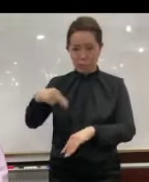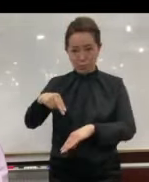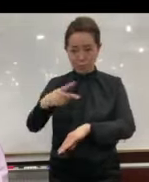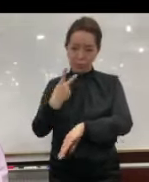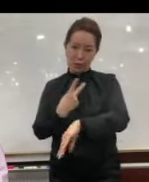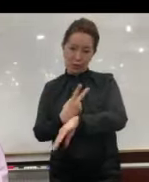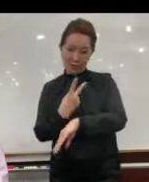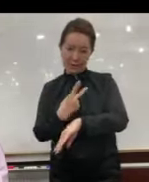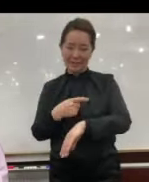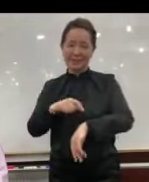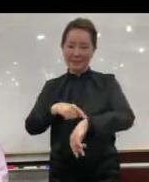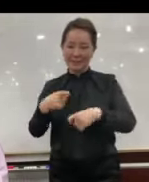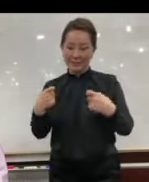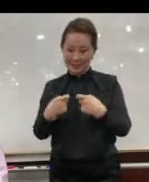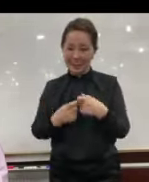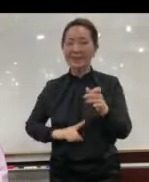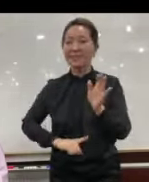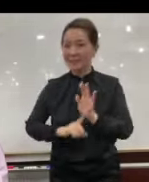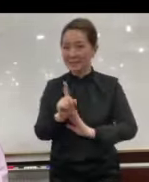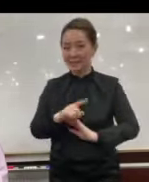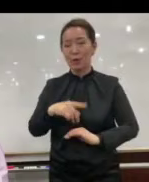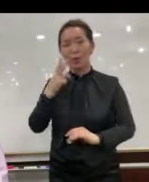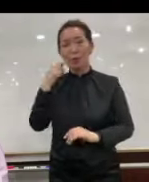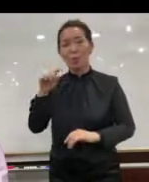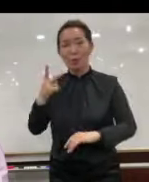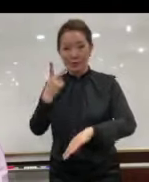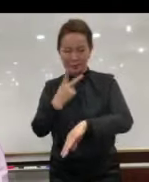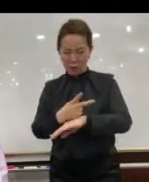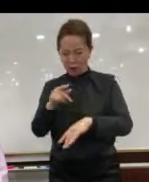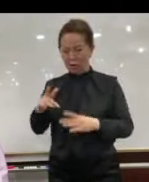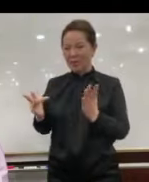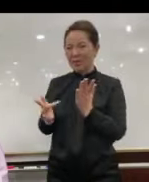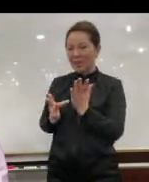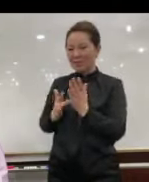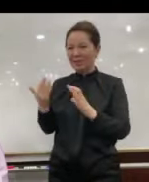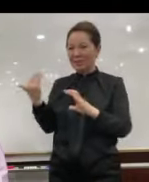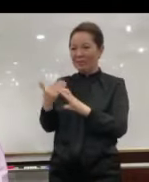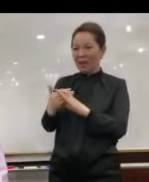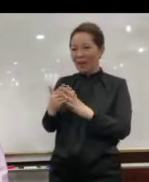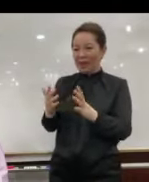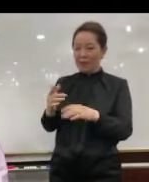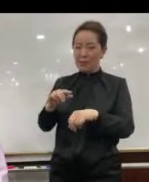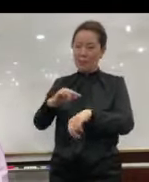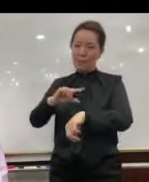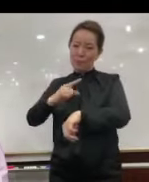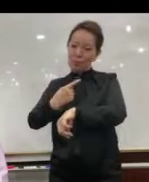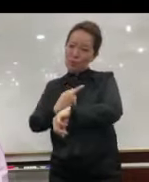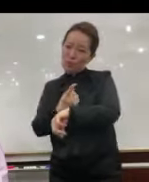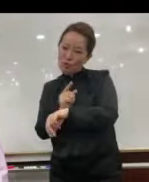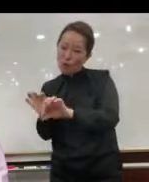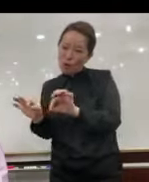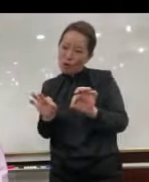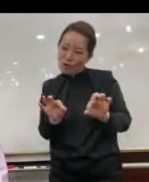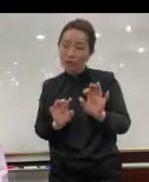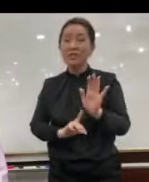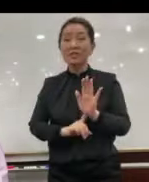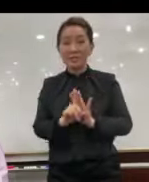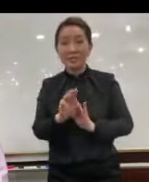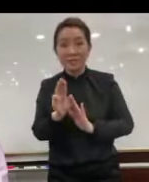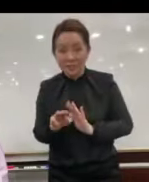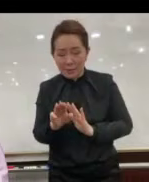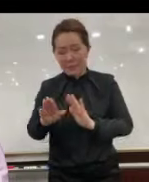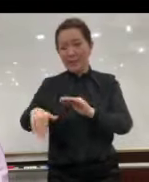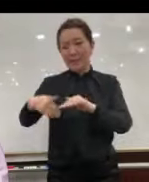2 цагаас яг цагтаа эхлэх байхаа. Өнөөдрийн техникийн жоохон саатал гараад хэдэн минут хоцорсон байгаа. Гэхдээ бид нар